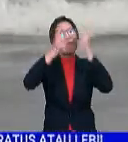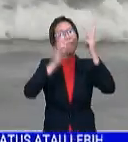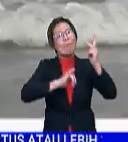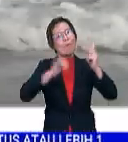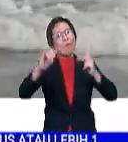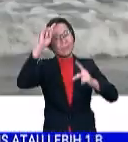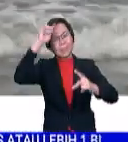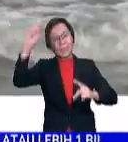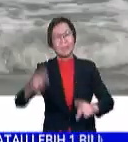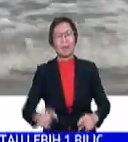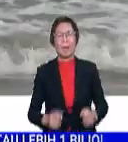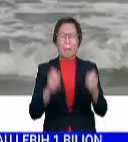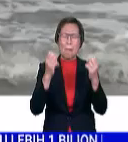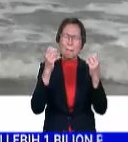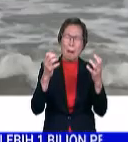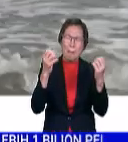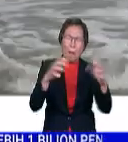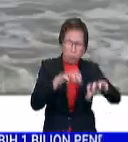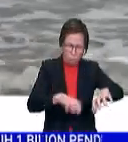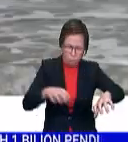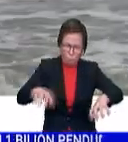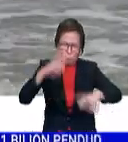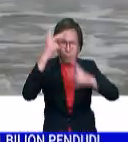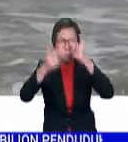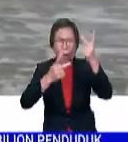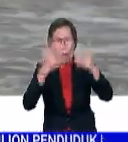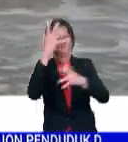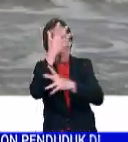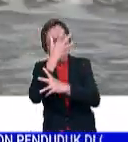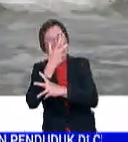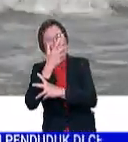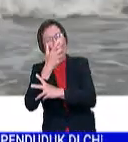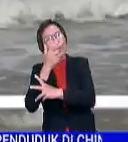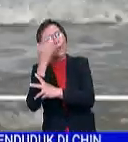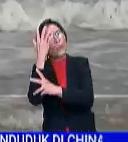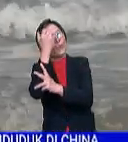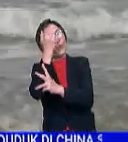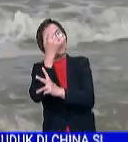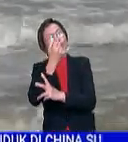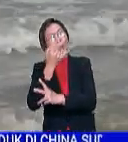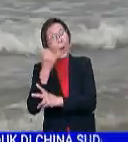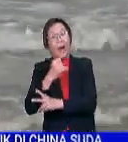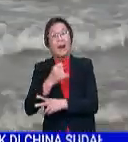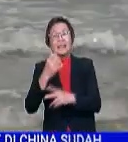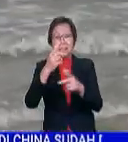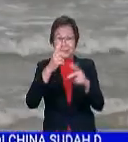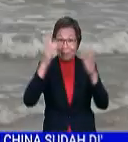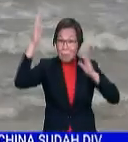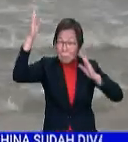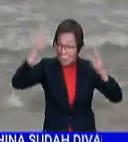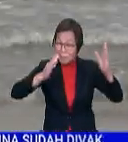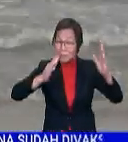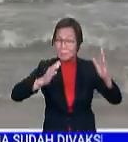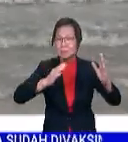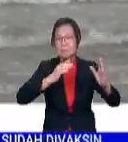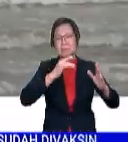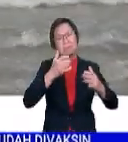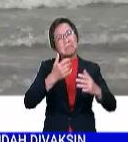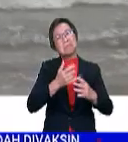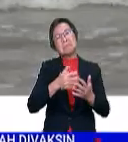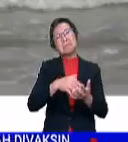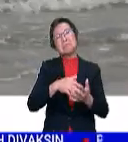banyak manapun produk atau lokasi pelancongan yang cantik dan indah di negeri atau negara ini tidak akan kekal